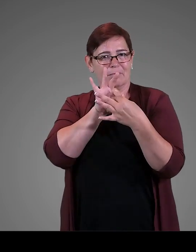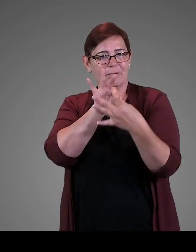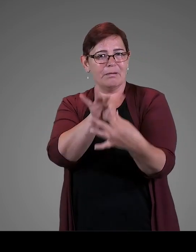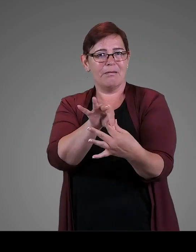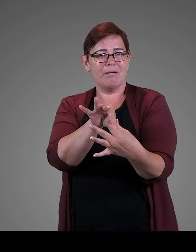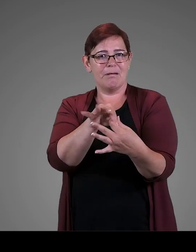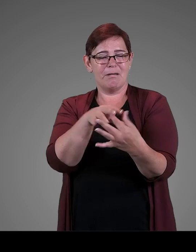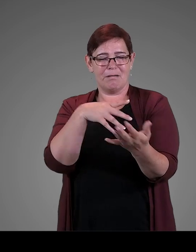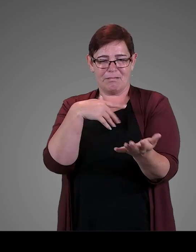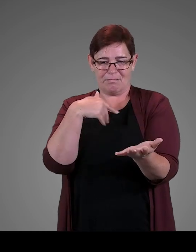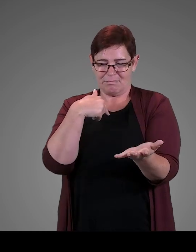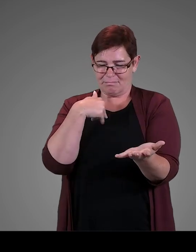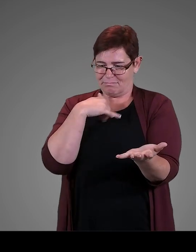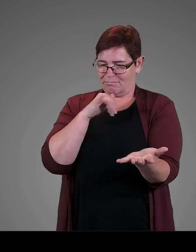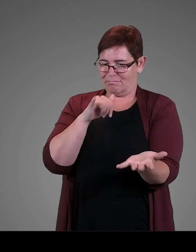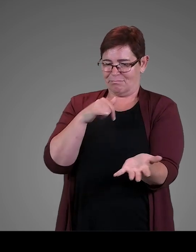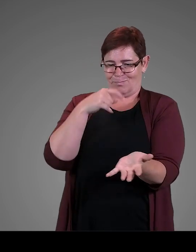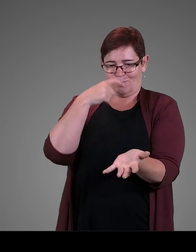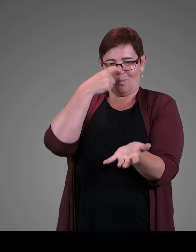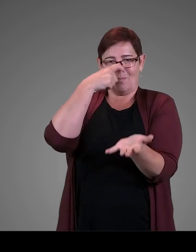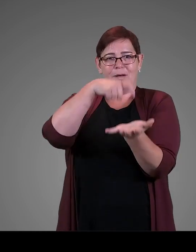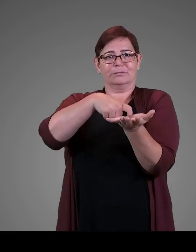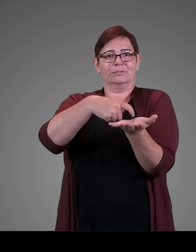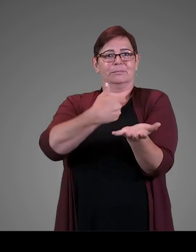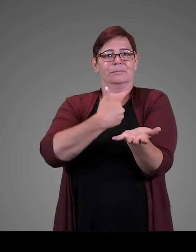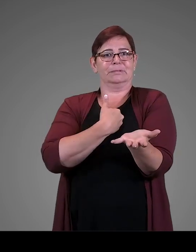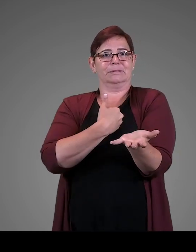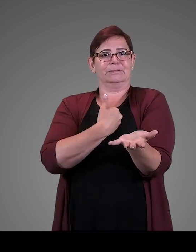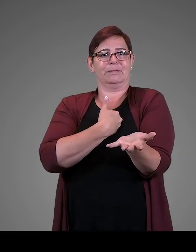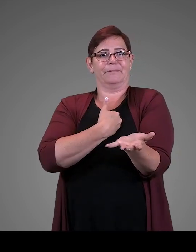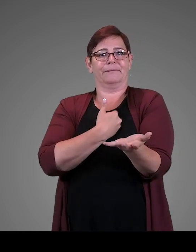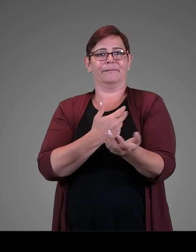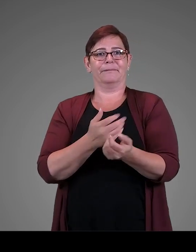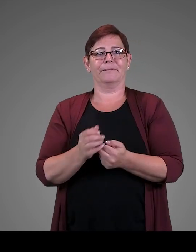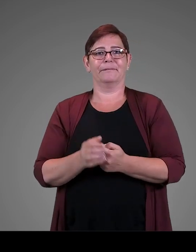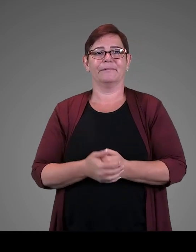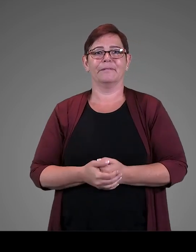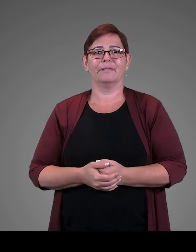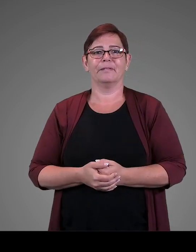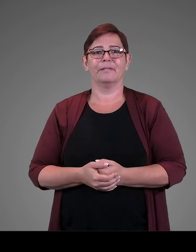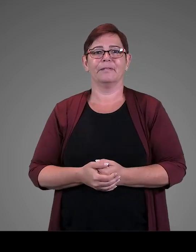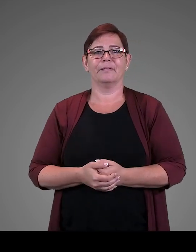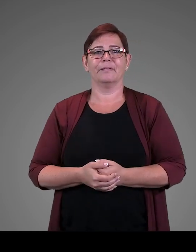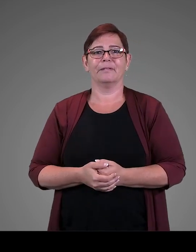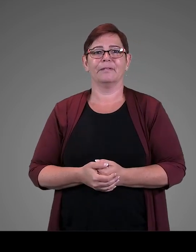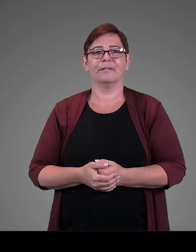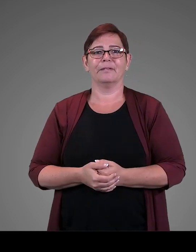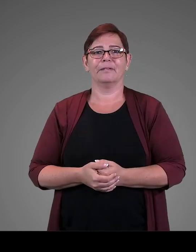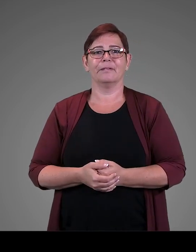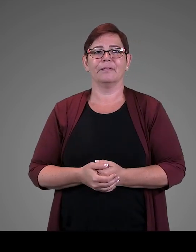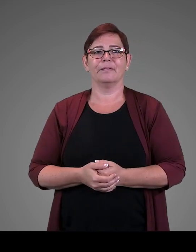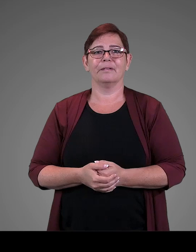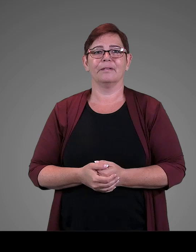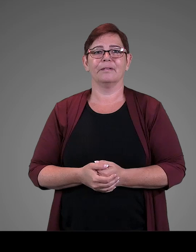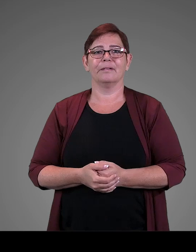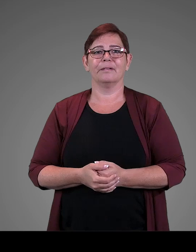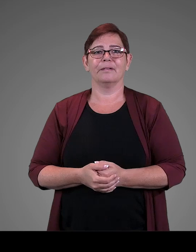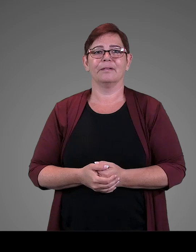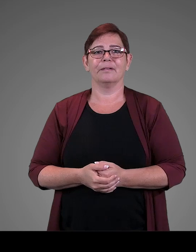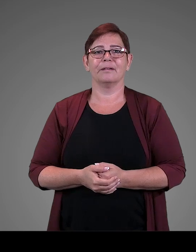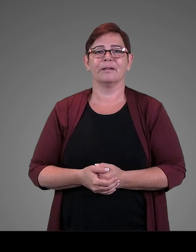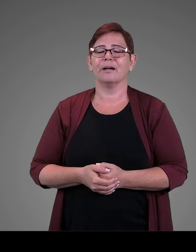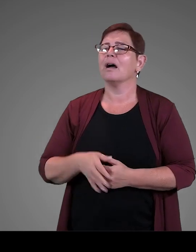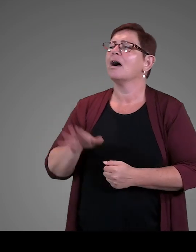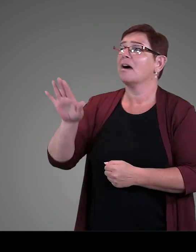d'être là, parce que je me reconnaissais. Oui, c'est ça. Mais si je peux réagir aussi,